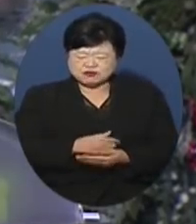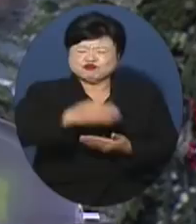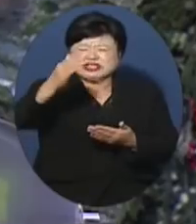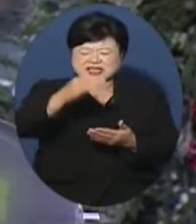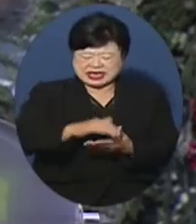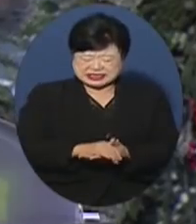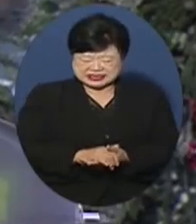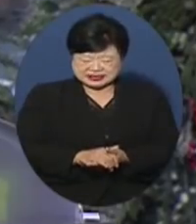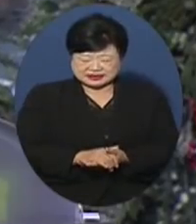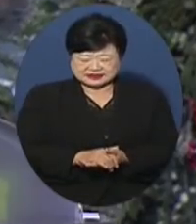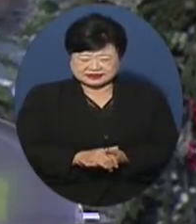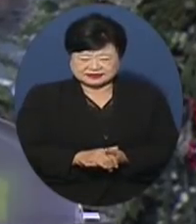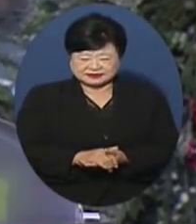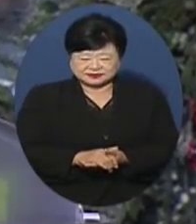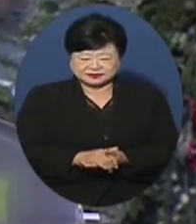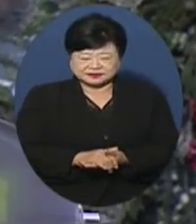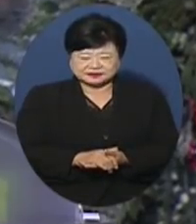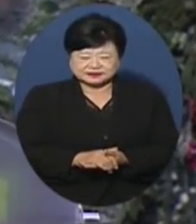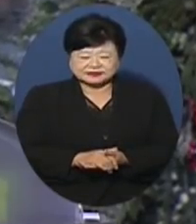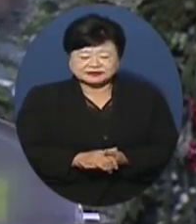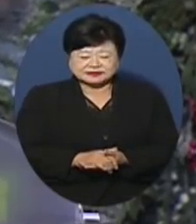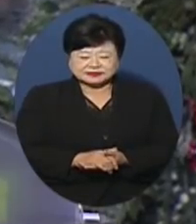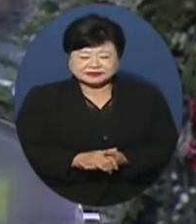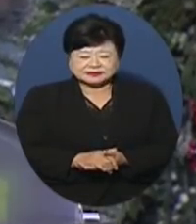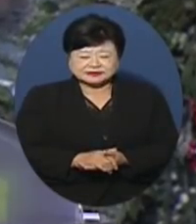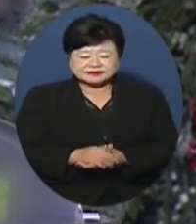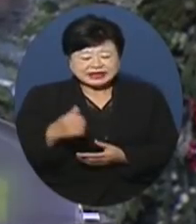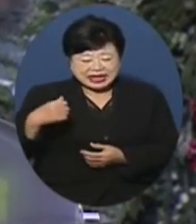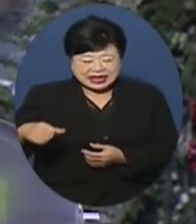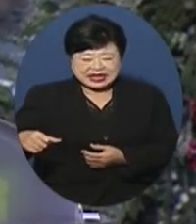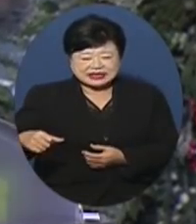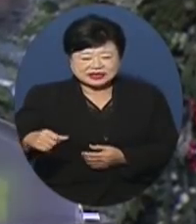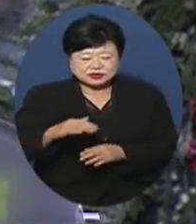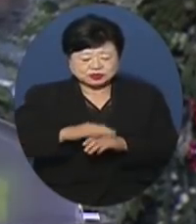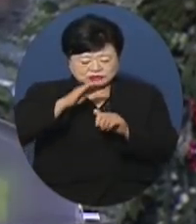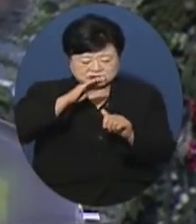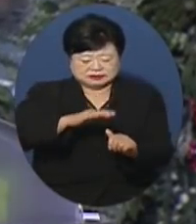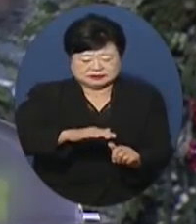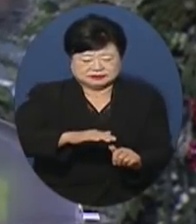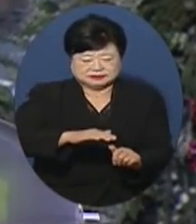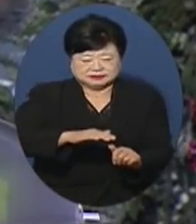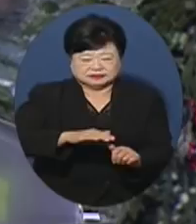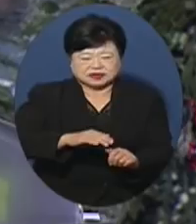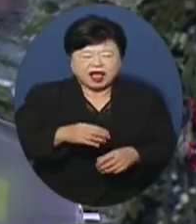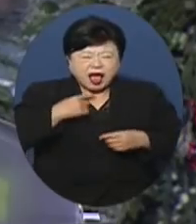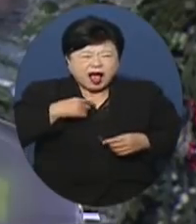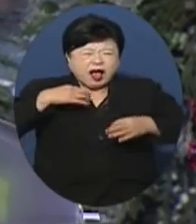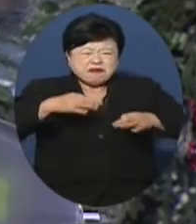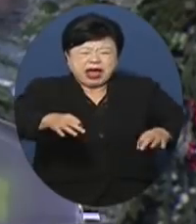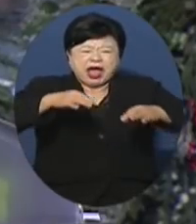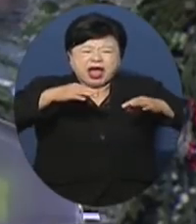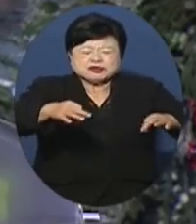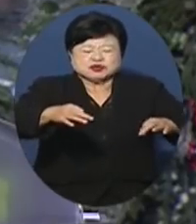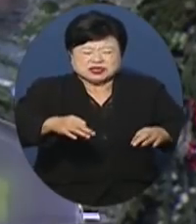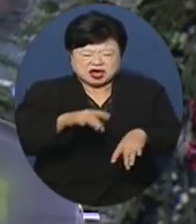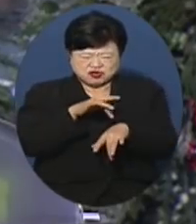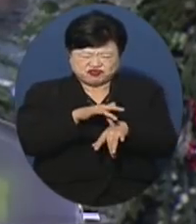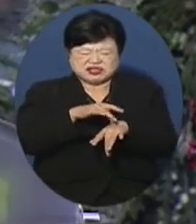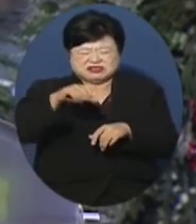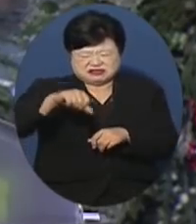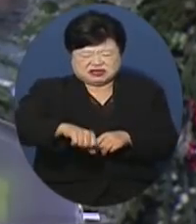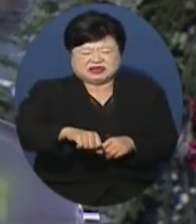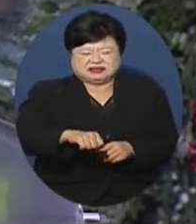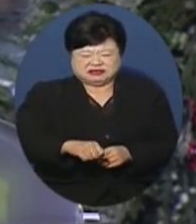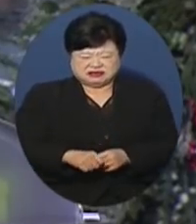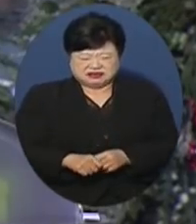대적해야죠 그래서 제가 그 아이에게 손을 대니까 화음을 치는 겁니다